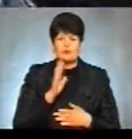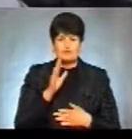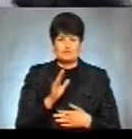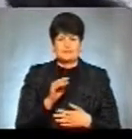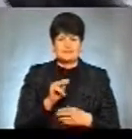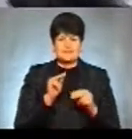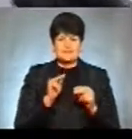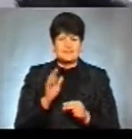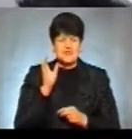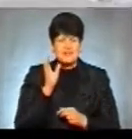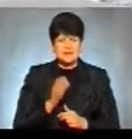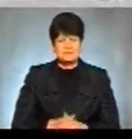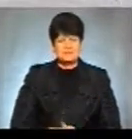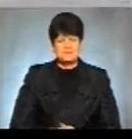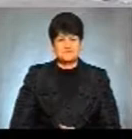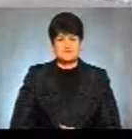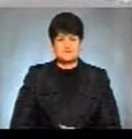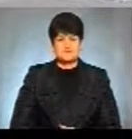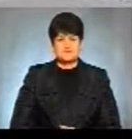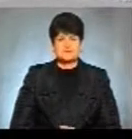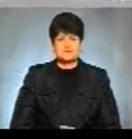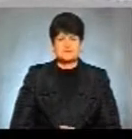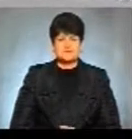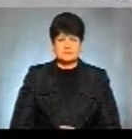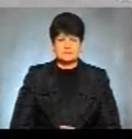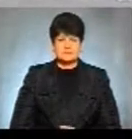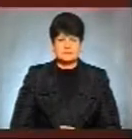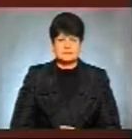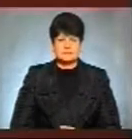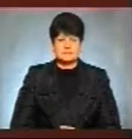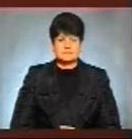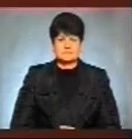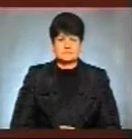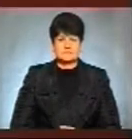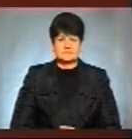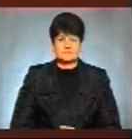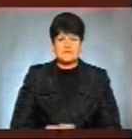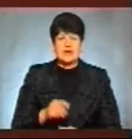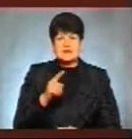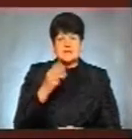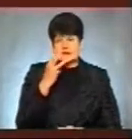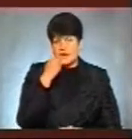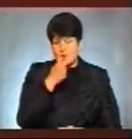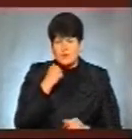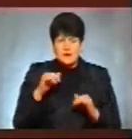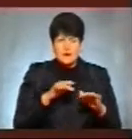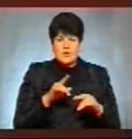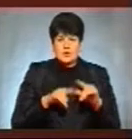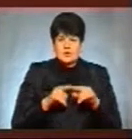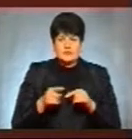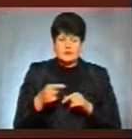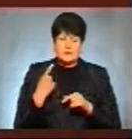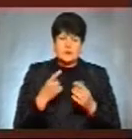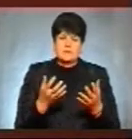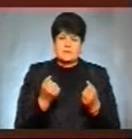Ірина Терлюк, Андрій Прокопів, новини. За 3 роки акції родини Тернопільщини брали